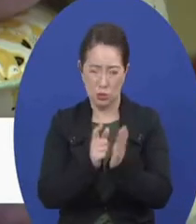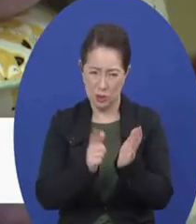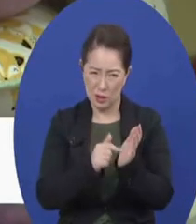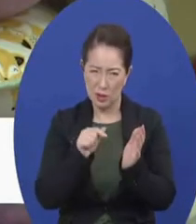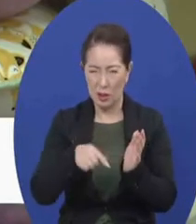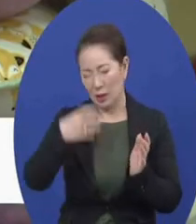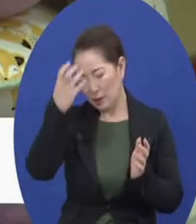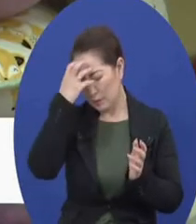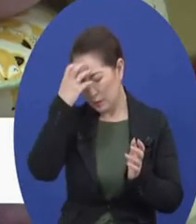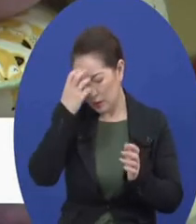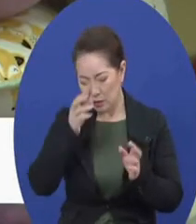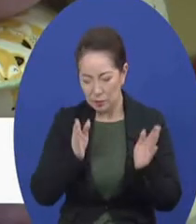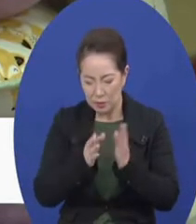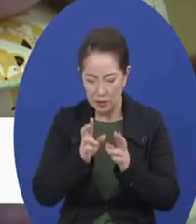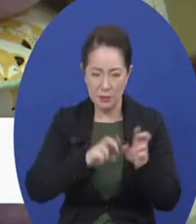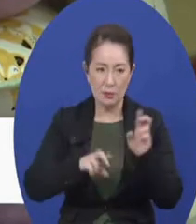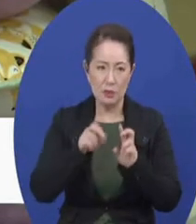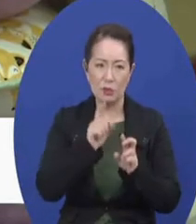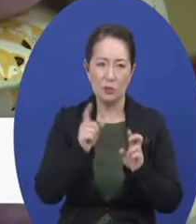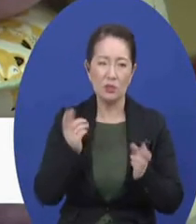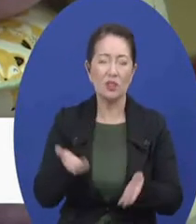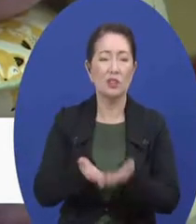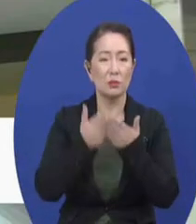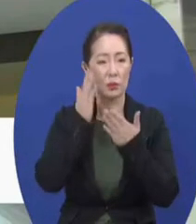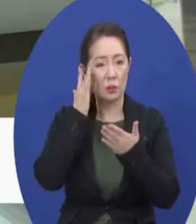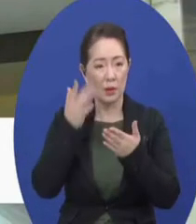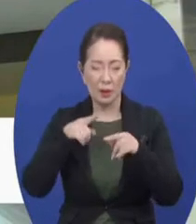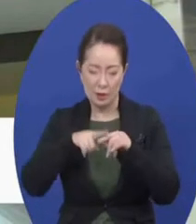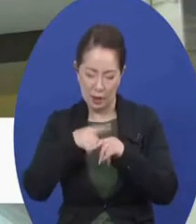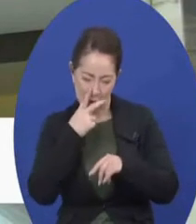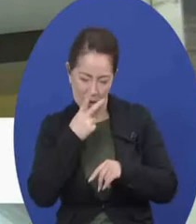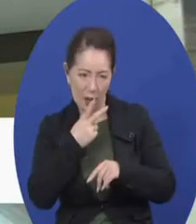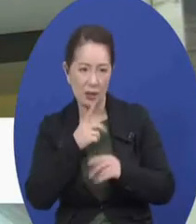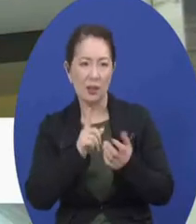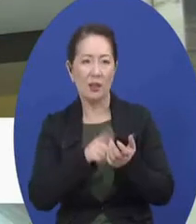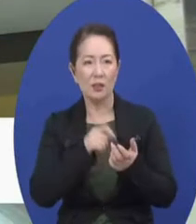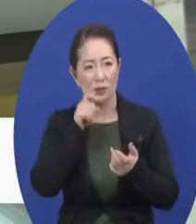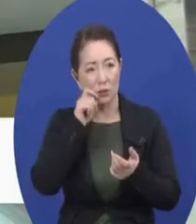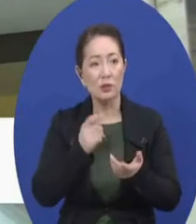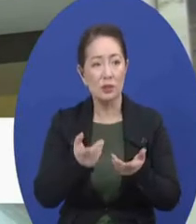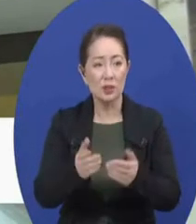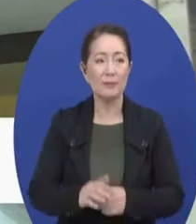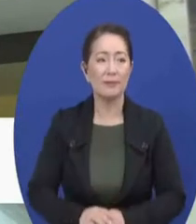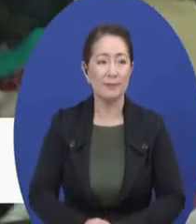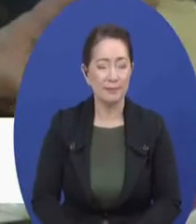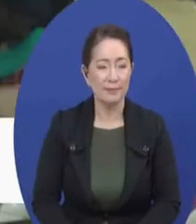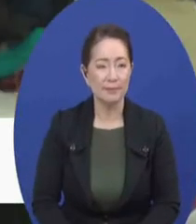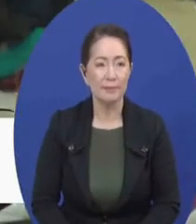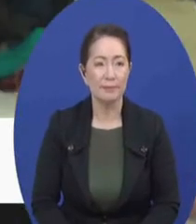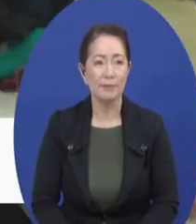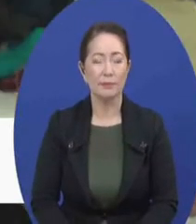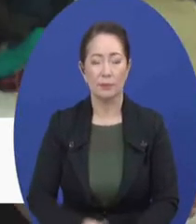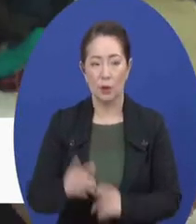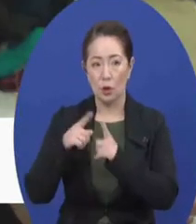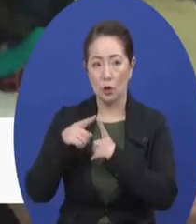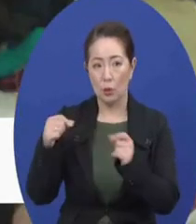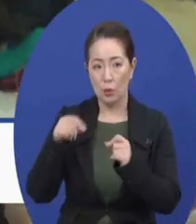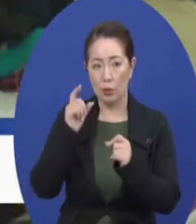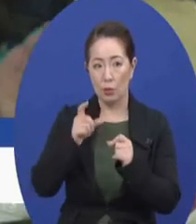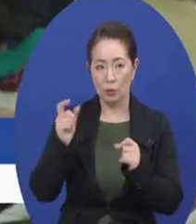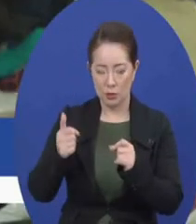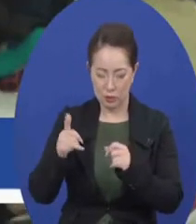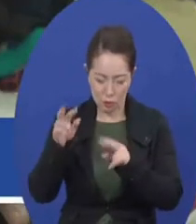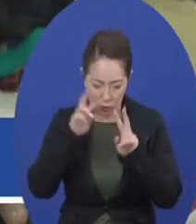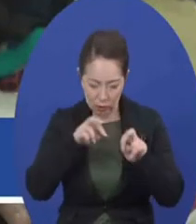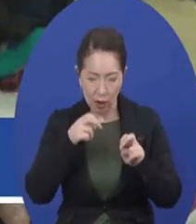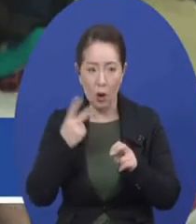Иймээс засгийн газар бичил бизнес эрхлэгчдийг дэмжих бодлогоо дахин нэг эргэж харахыг хүслээ. Японд айгүй их судалгаа хий тэмээлээ л